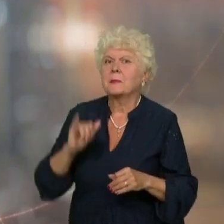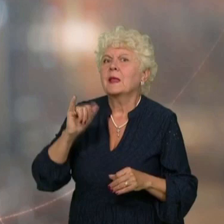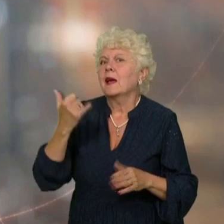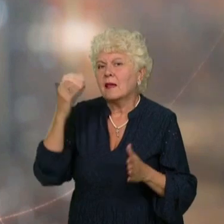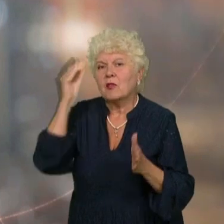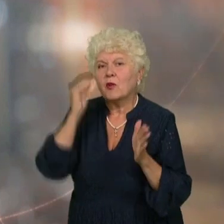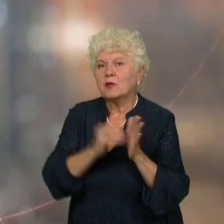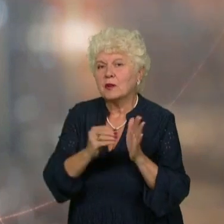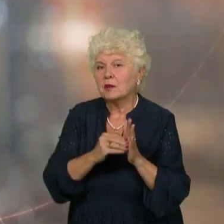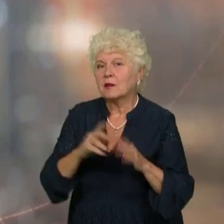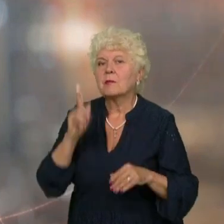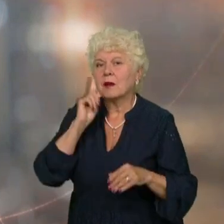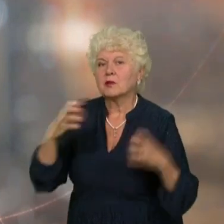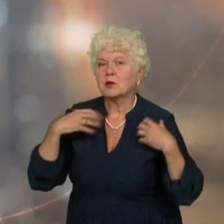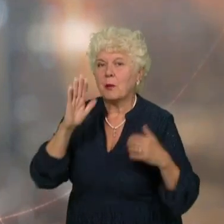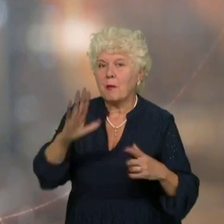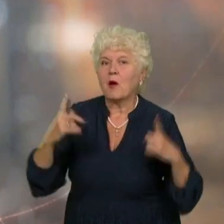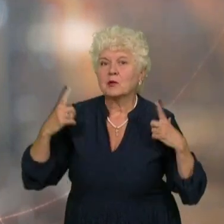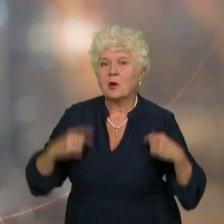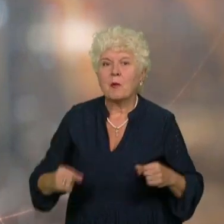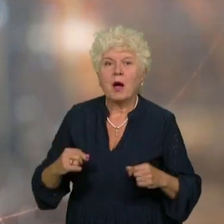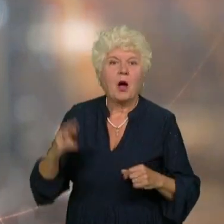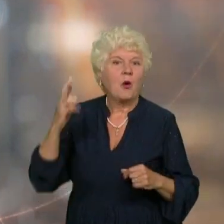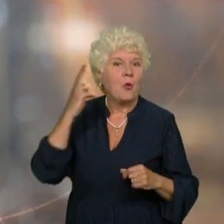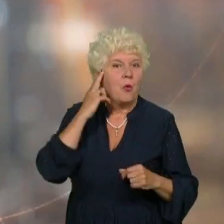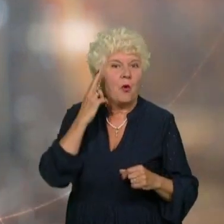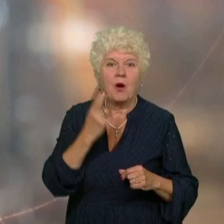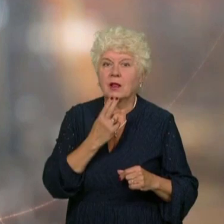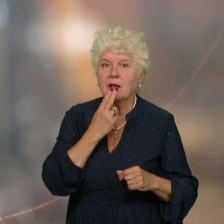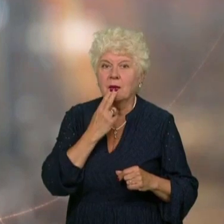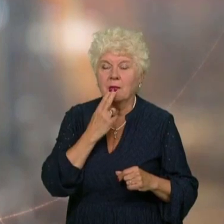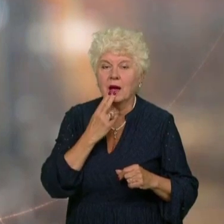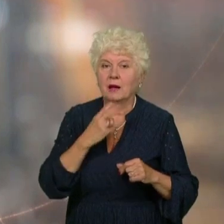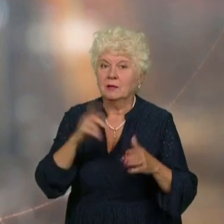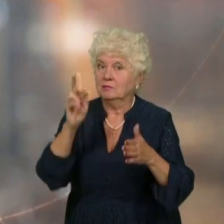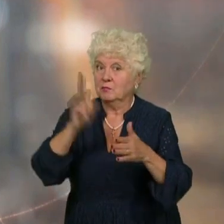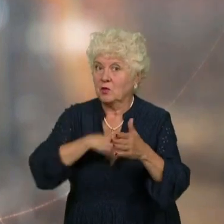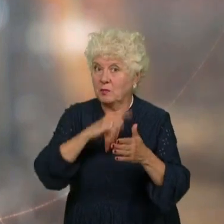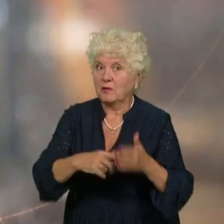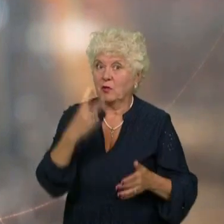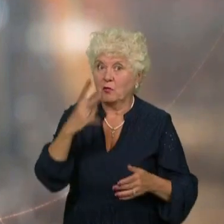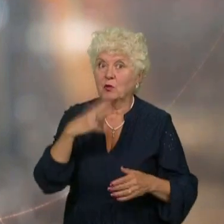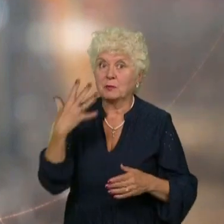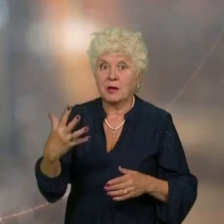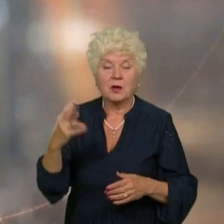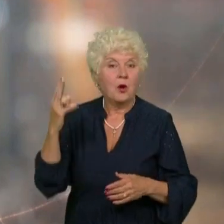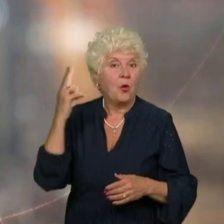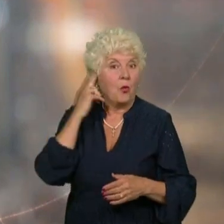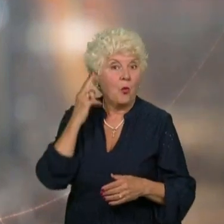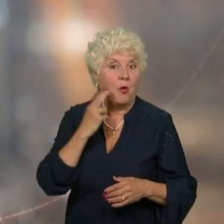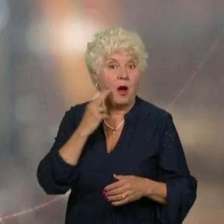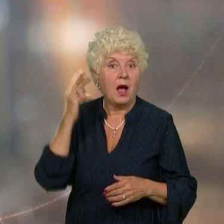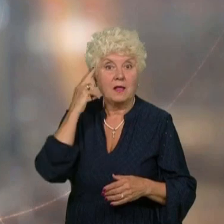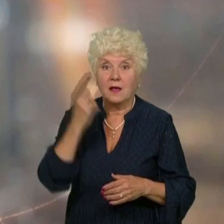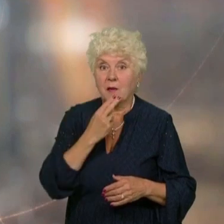doświadczenie rzeczywistości ma osoba głucho nie ma pozbawiona dwóch z pięciu zmysłów głucho nie ma nic